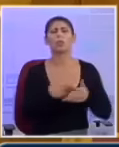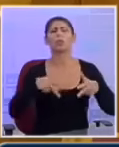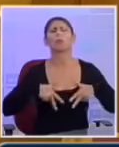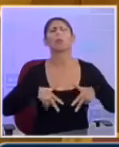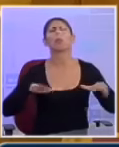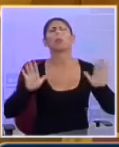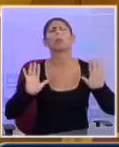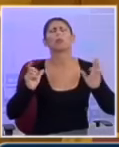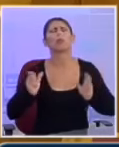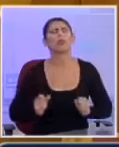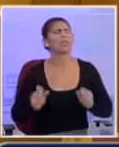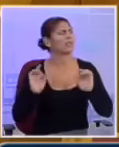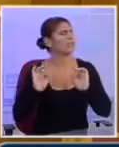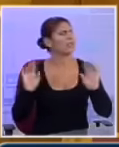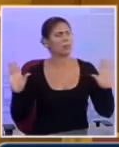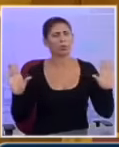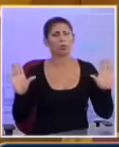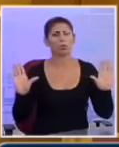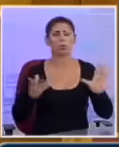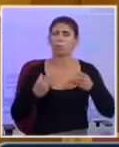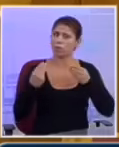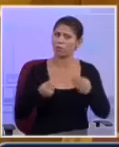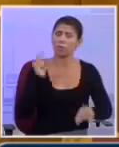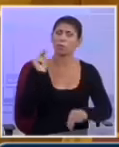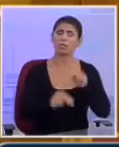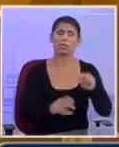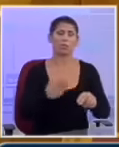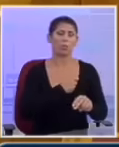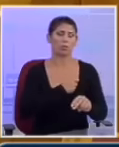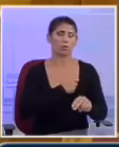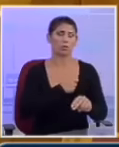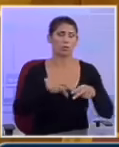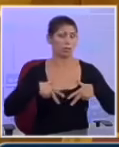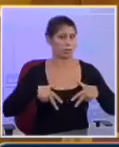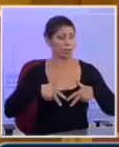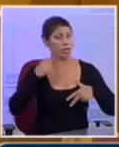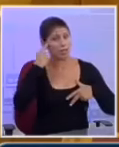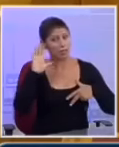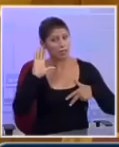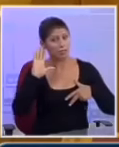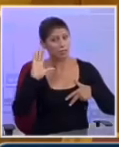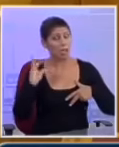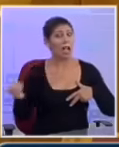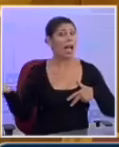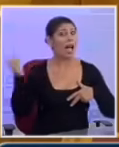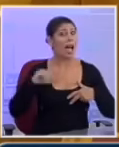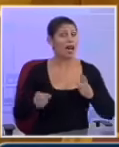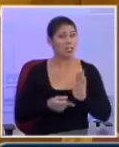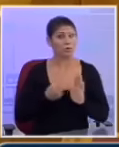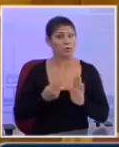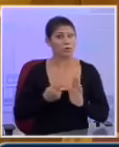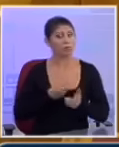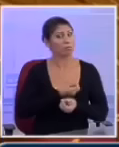ούτε θέση, ούτε τίποτα, θα δίναμε ψήφο εμπιστοσύνης προς την κυβέρνηση. Δεν ξέρω αν άλλη φορά έχει προσφερθεί σε αυτό